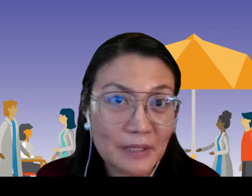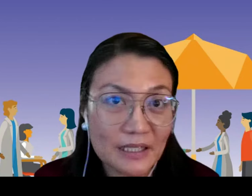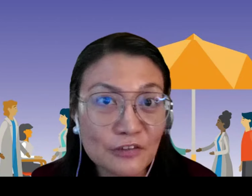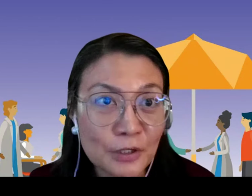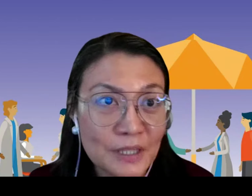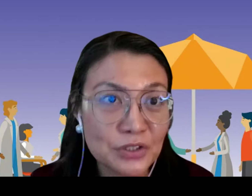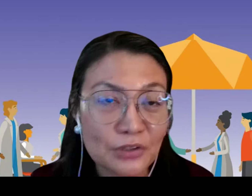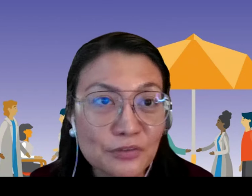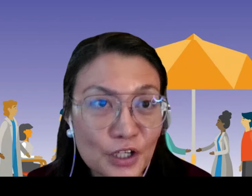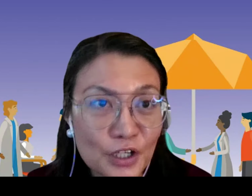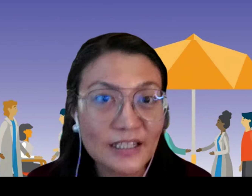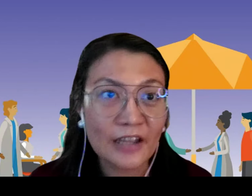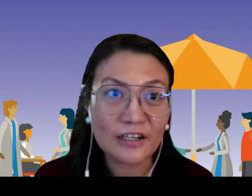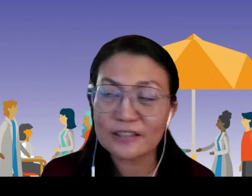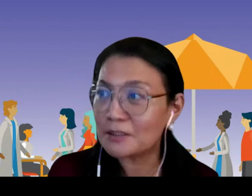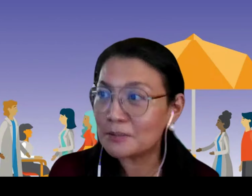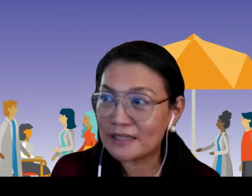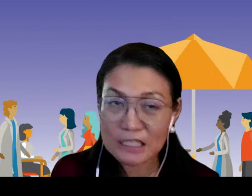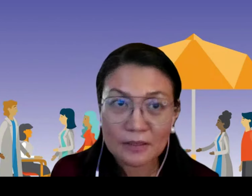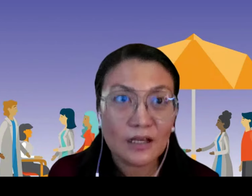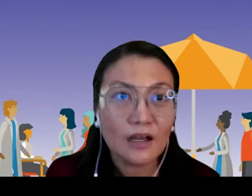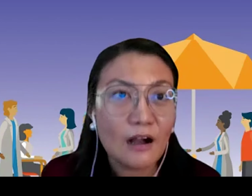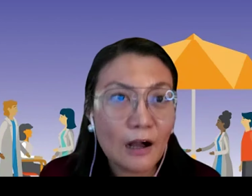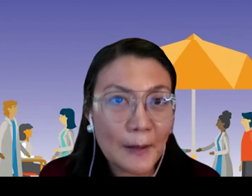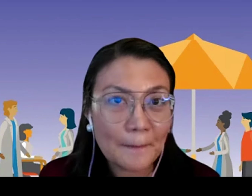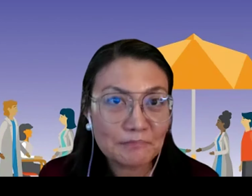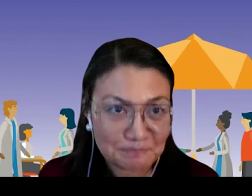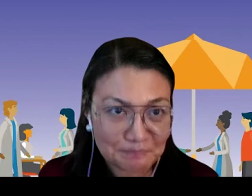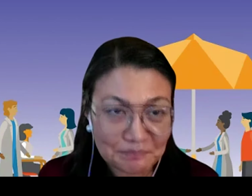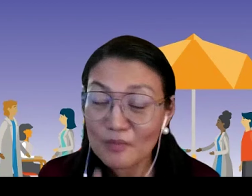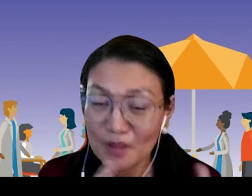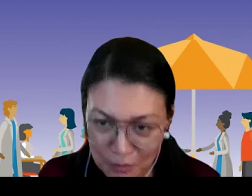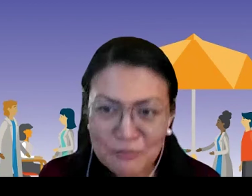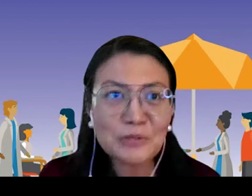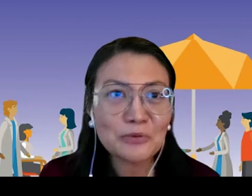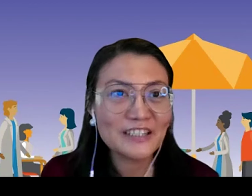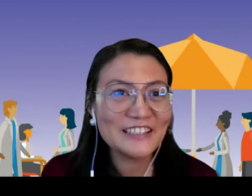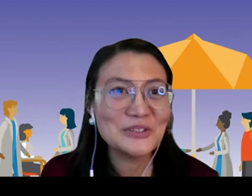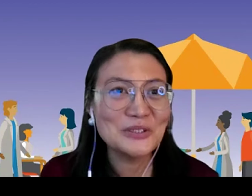de mener des enquêtes, des sondages via Facebook.